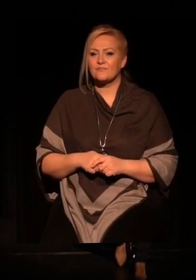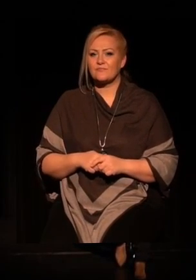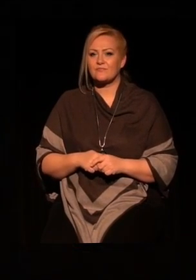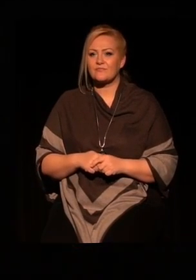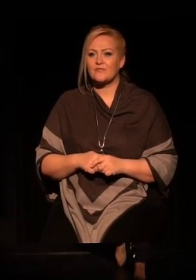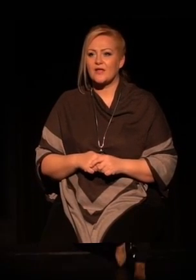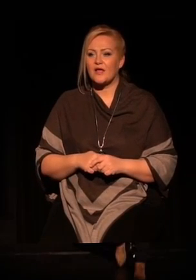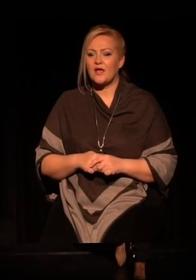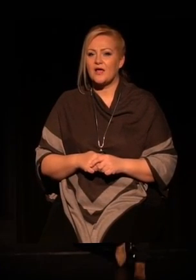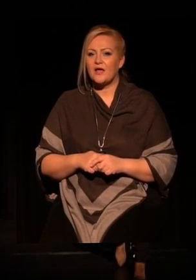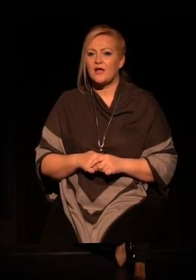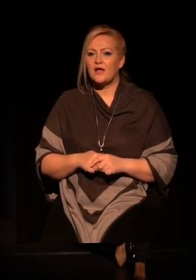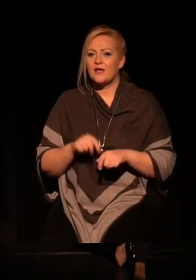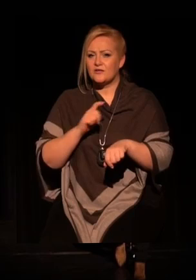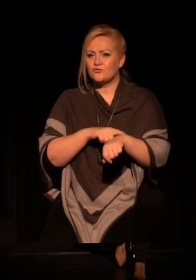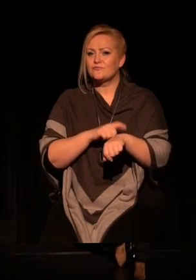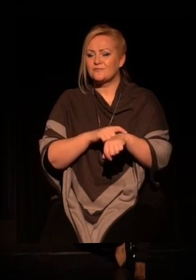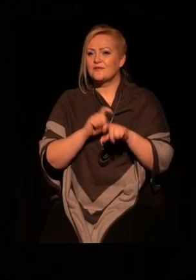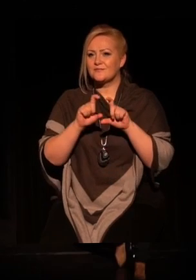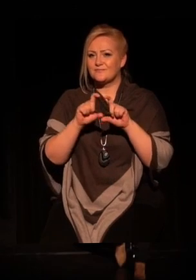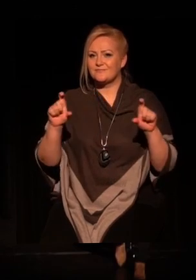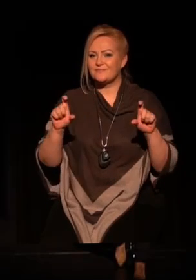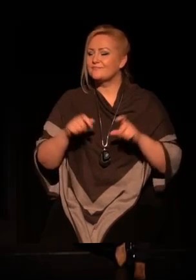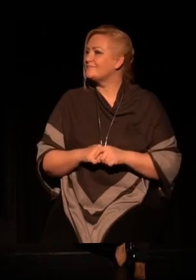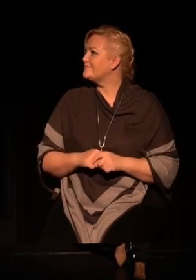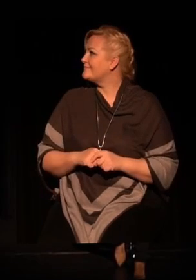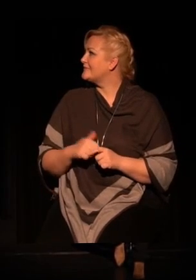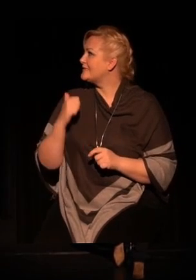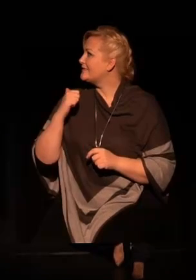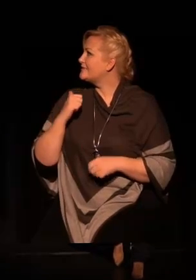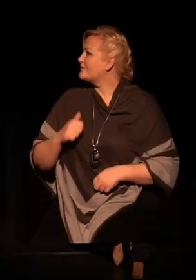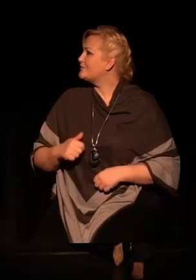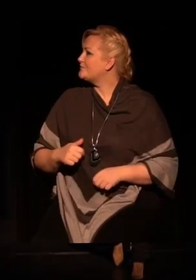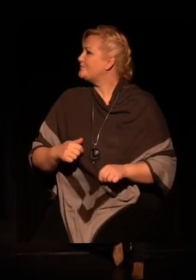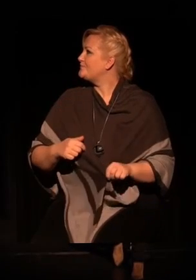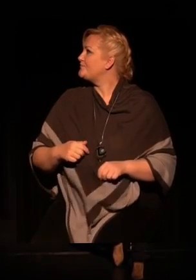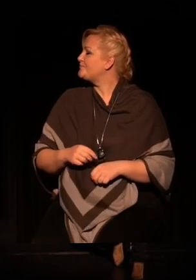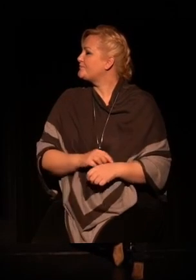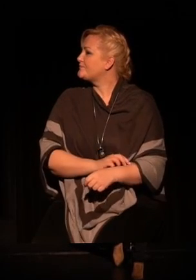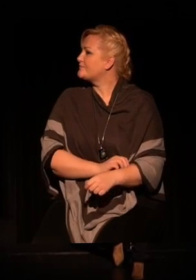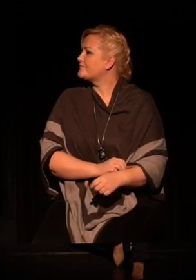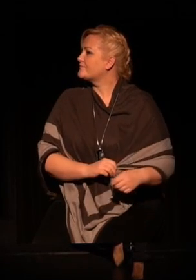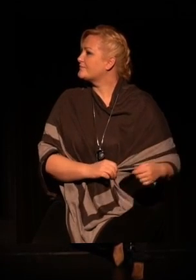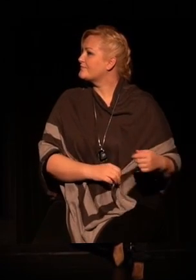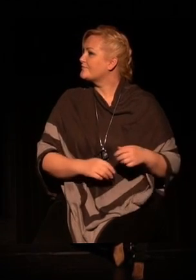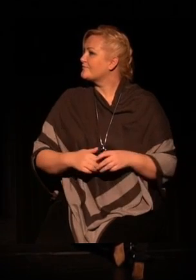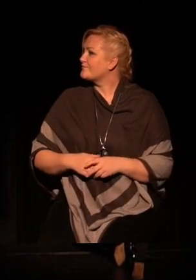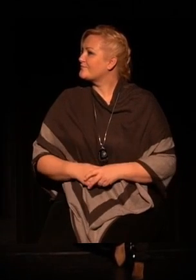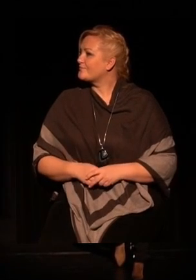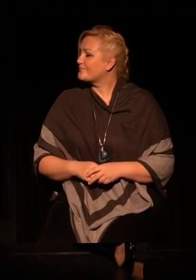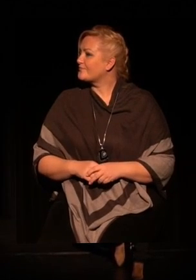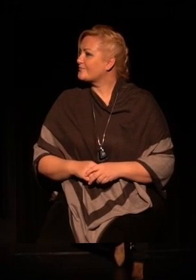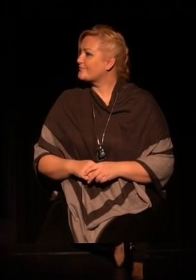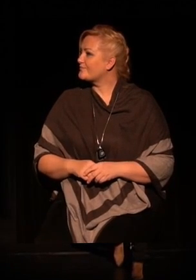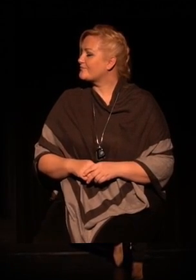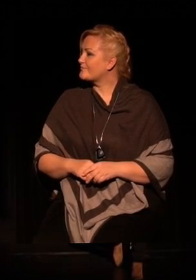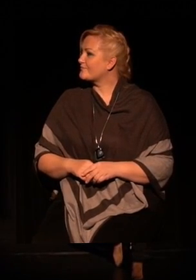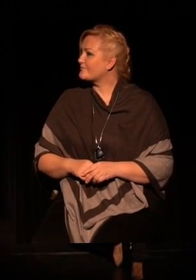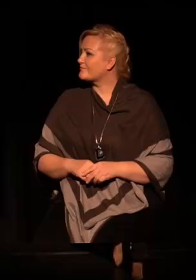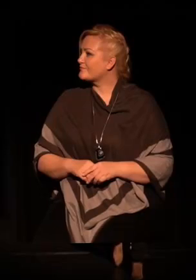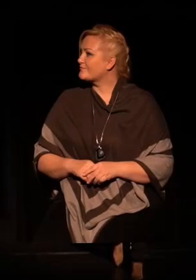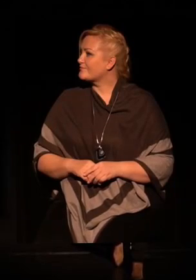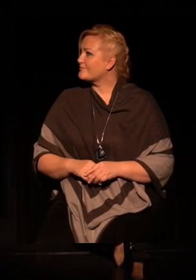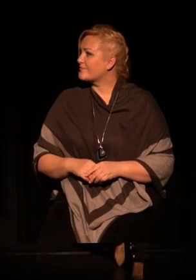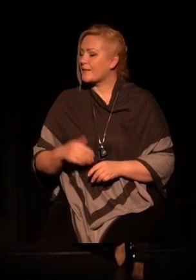które będą nas ograniczały. One będą sobie gdzieś tam w tle biegły. Natomiast muszę powiedzieć, że bardzo miłe tutaj